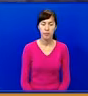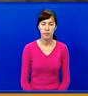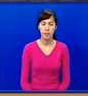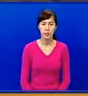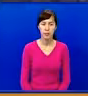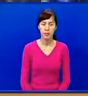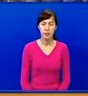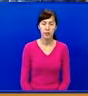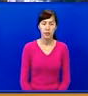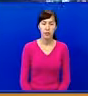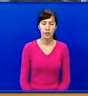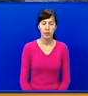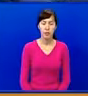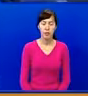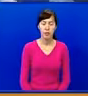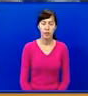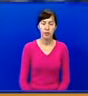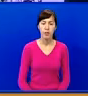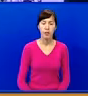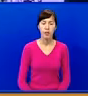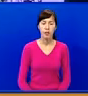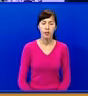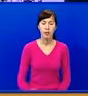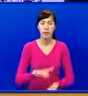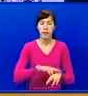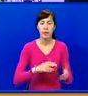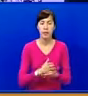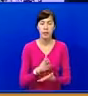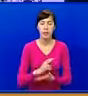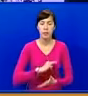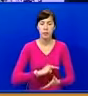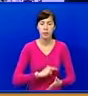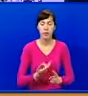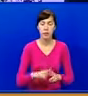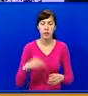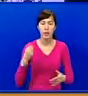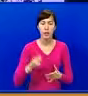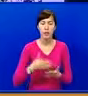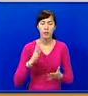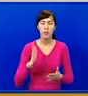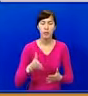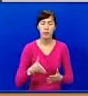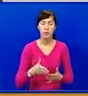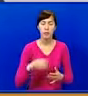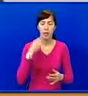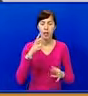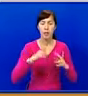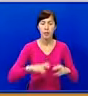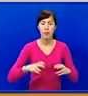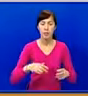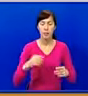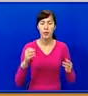Айта-айта Алтайды жамал апай қартайды. Бүгінгі жергілікті полиция қызметінің жұмысына осындай баға беруге болатындай. Айтылған сын,